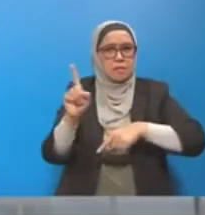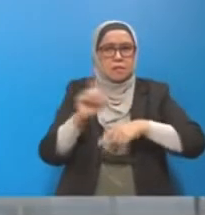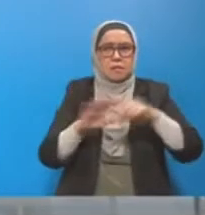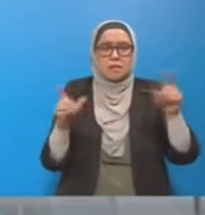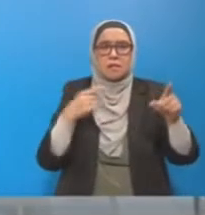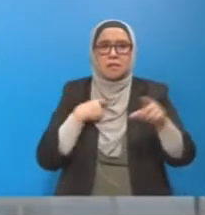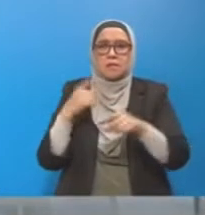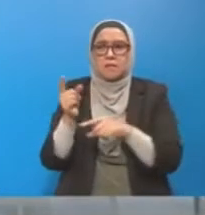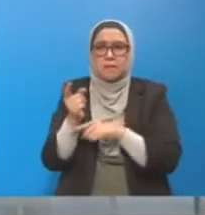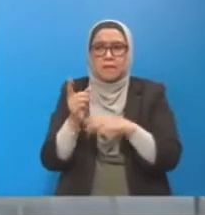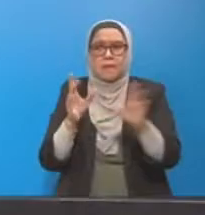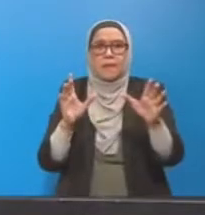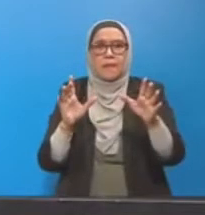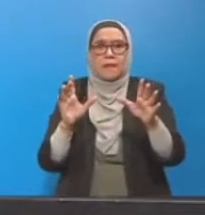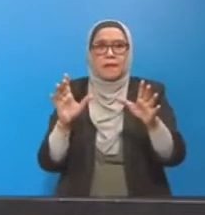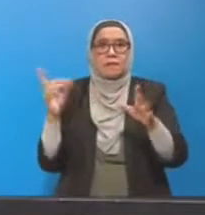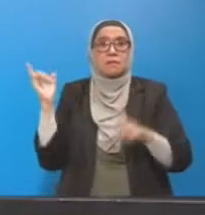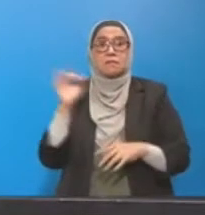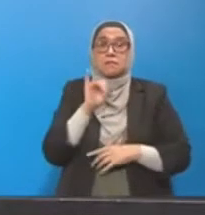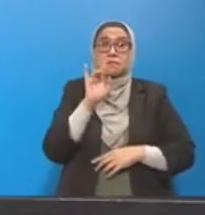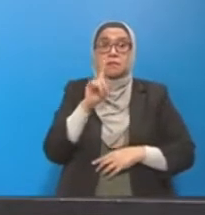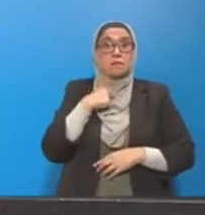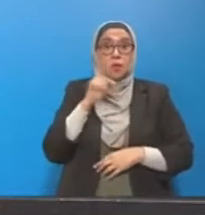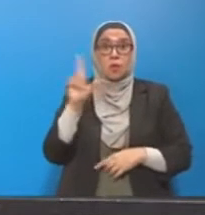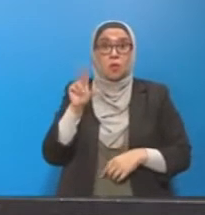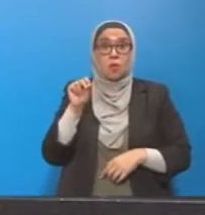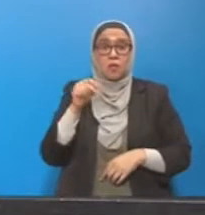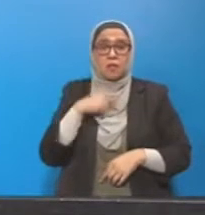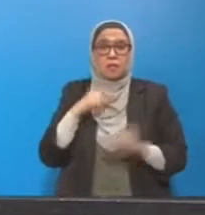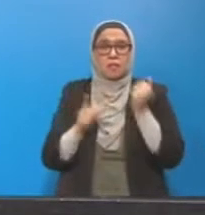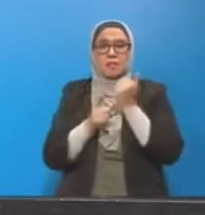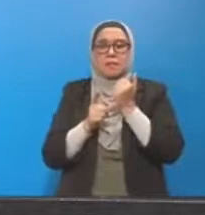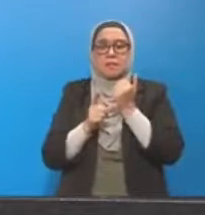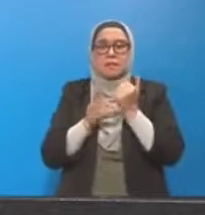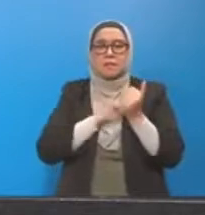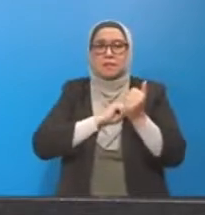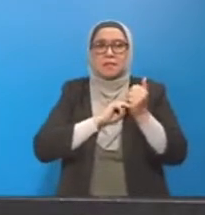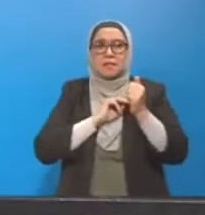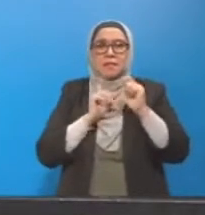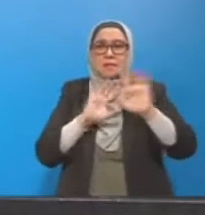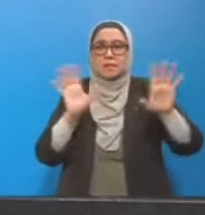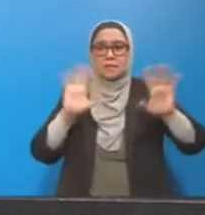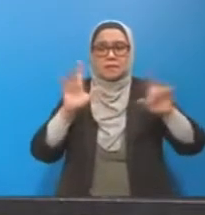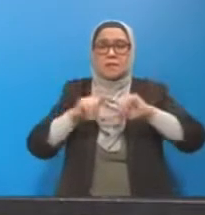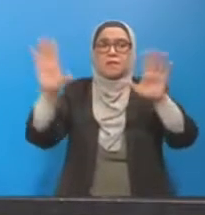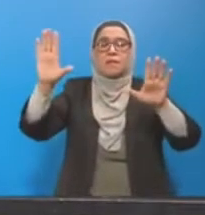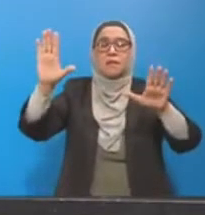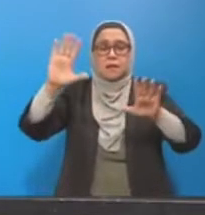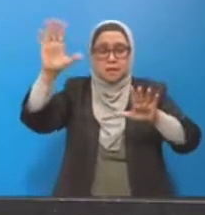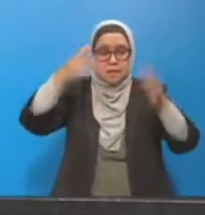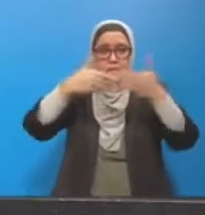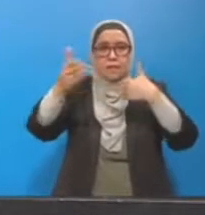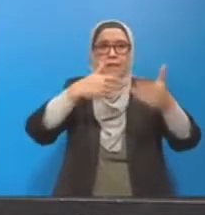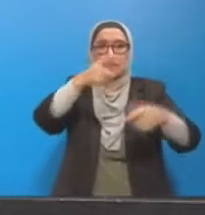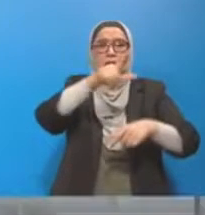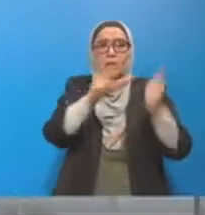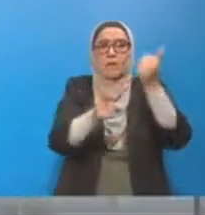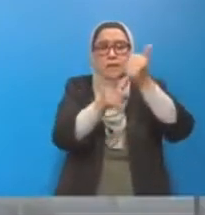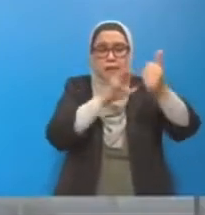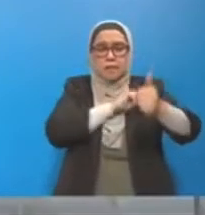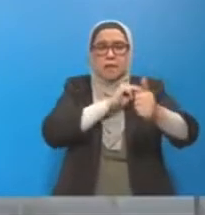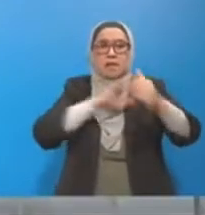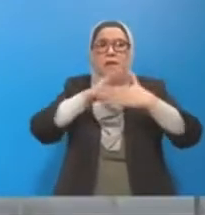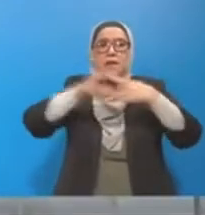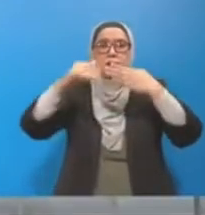jawab Mama lu jadi betul Kita Tak Begitu pun speaker izin ke-19 habis-habisan jawaban testikel kalau saya tanya